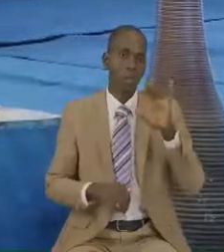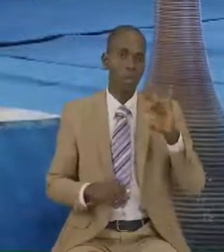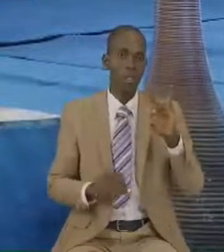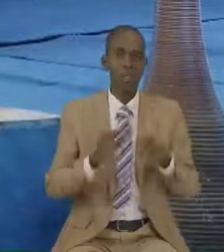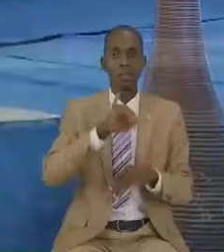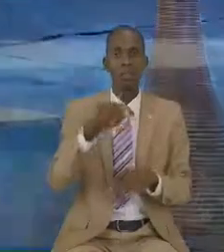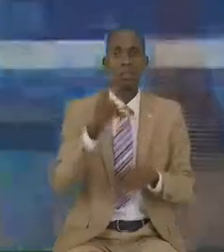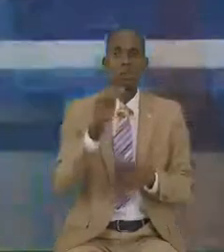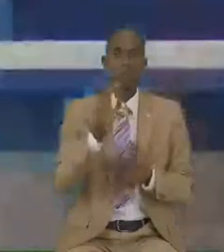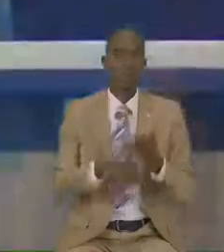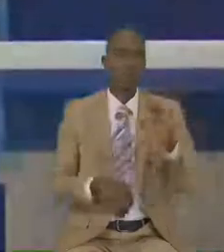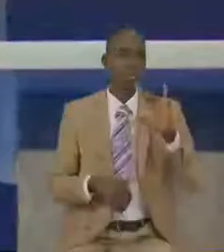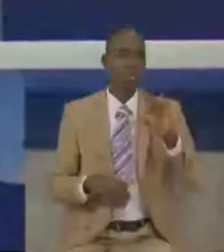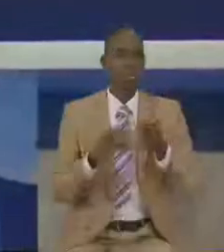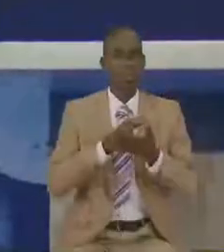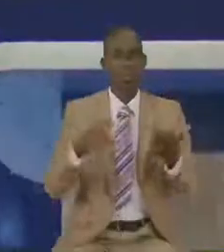chapitre 8,